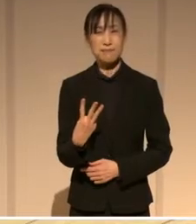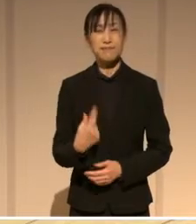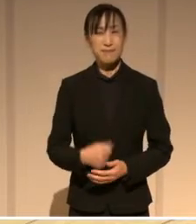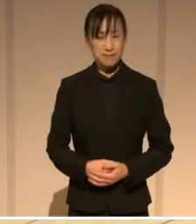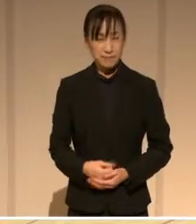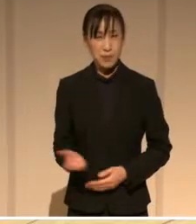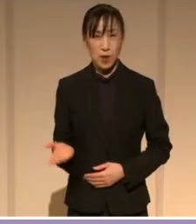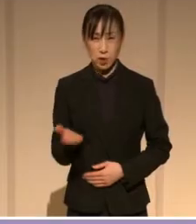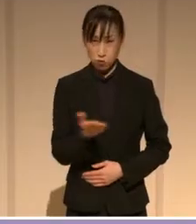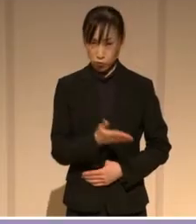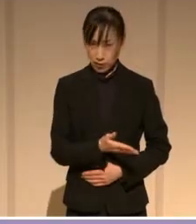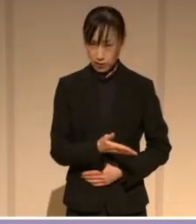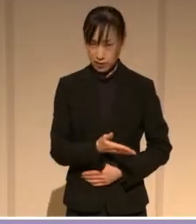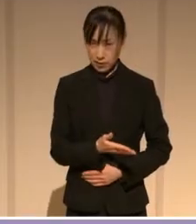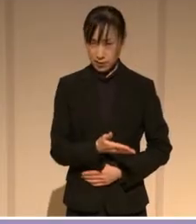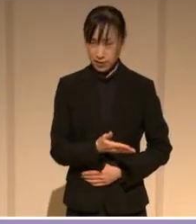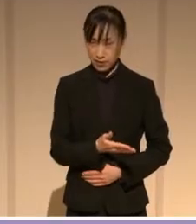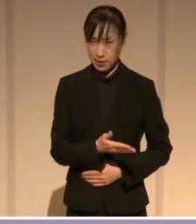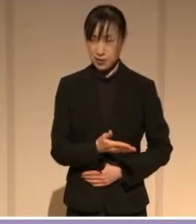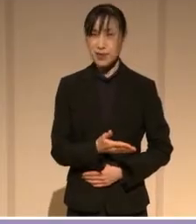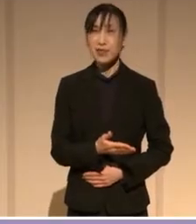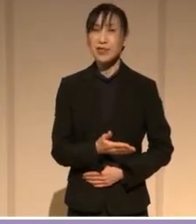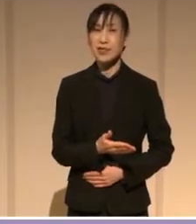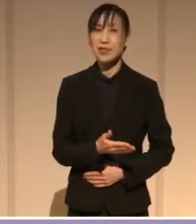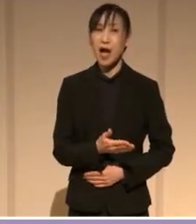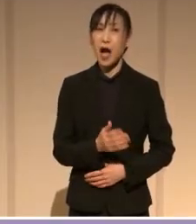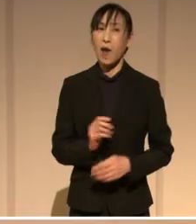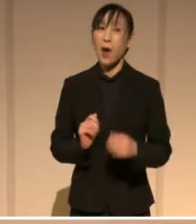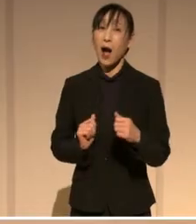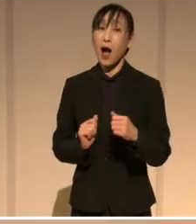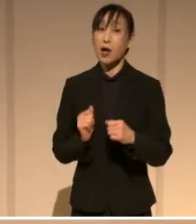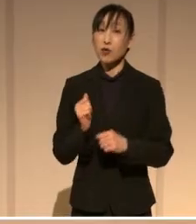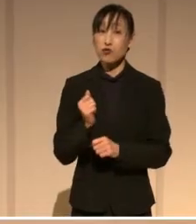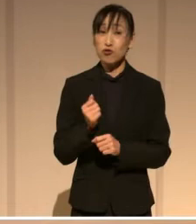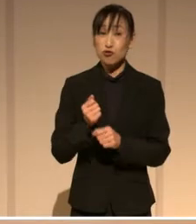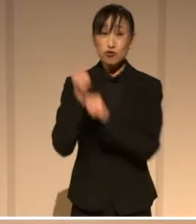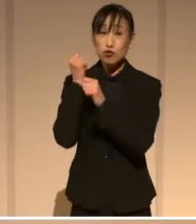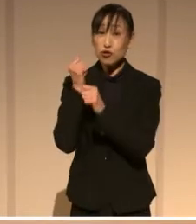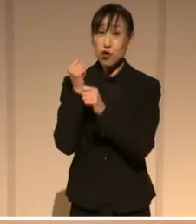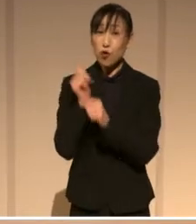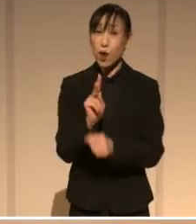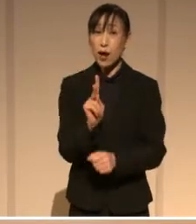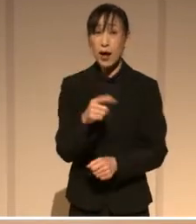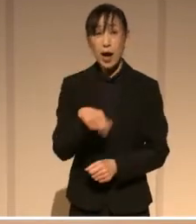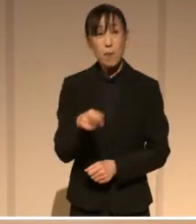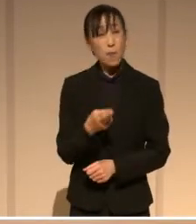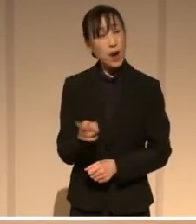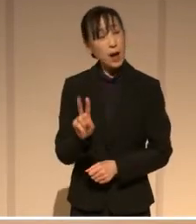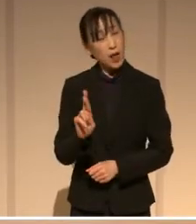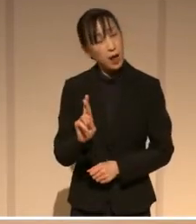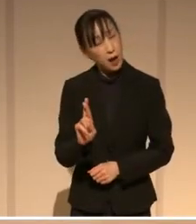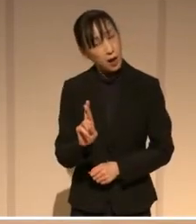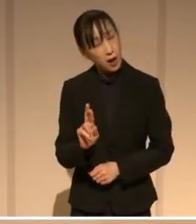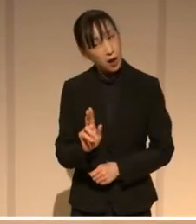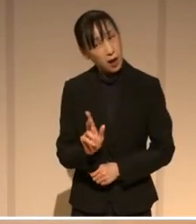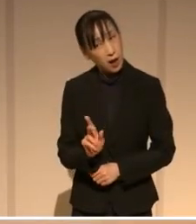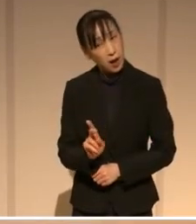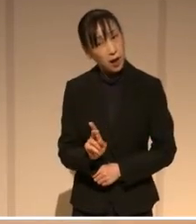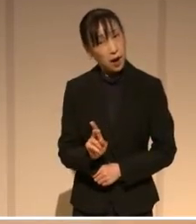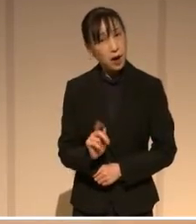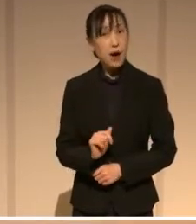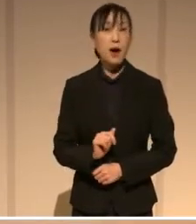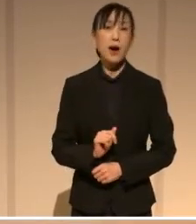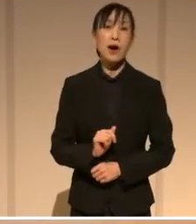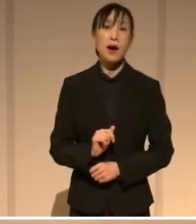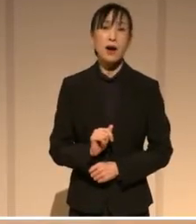母これでちょっとね友情はカンパラさんかなっていうところでちょっと待ってくださいでもまぁでも遊んかそういうことですね